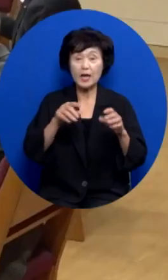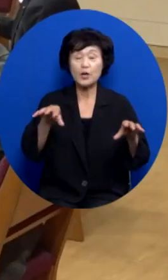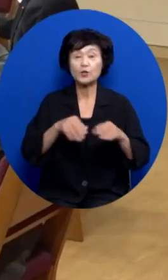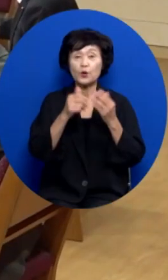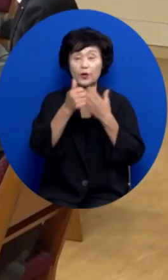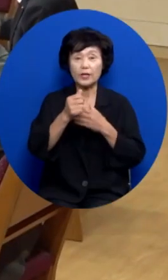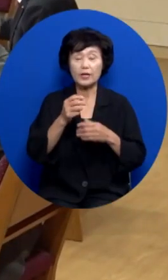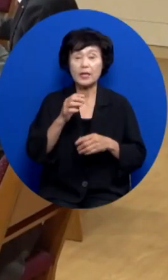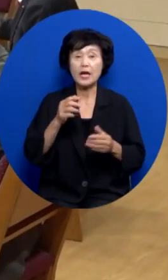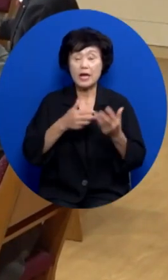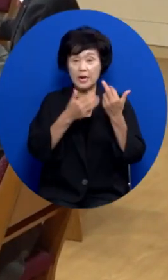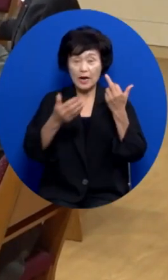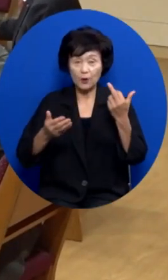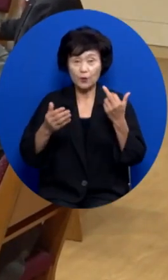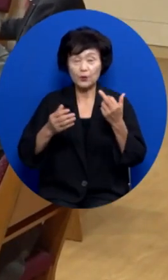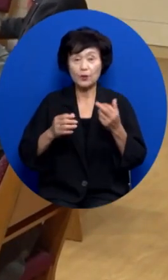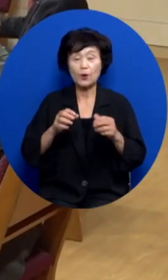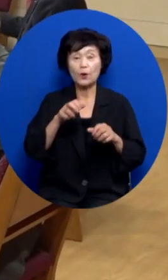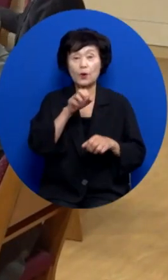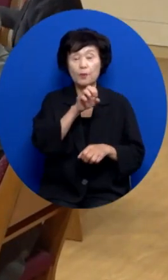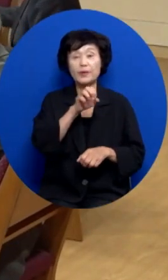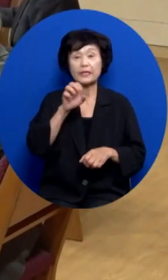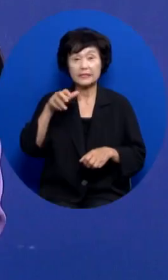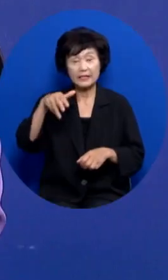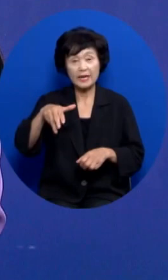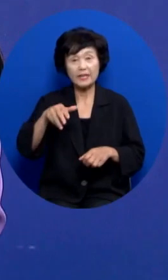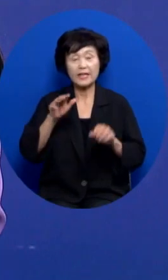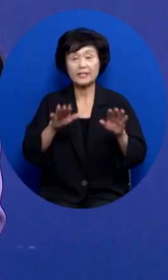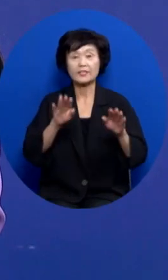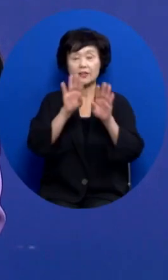강원도 평창 한화리조트에서 개회합니다.